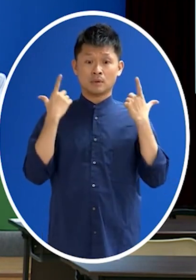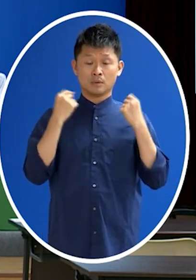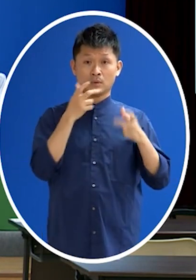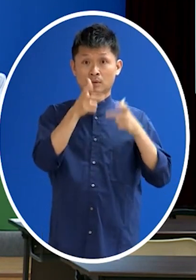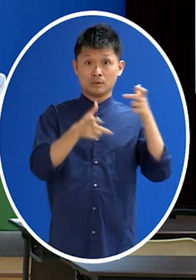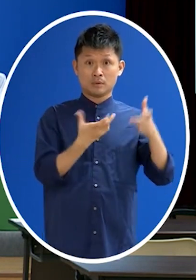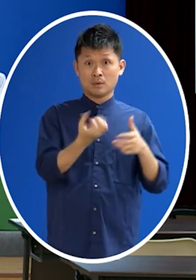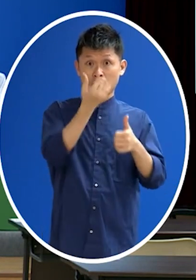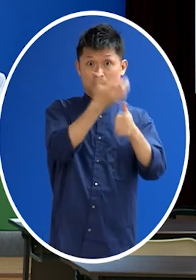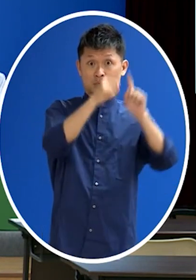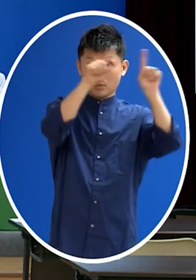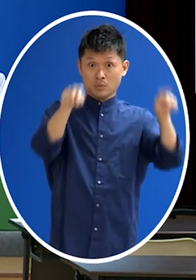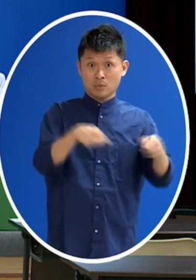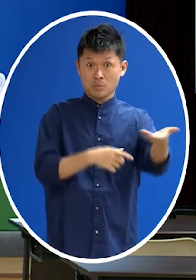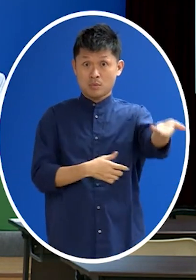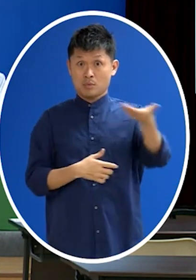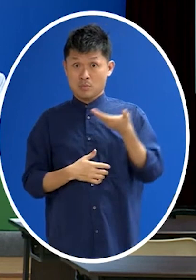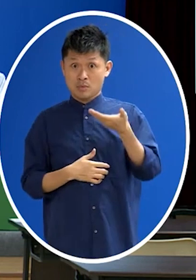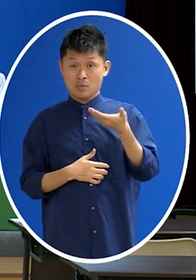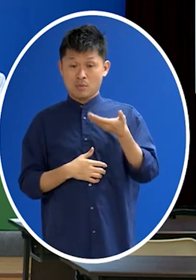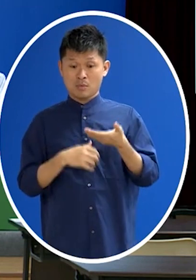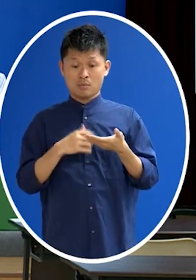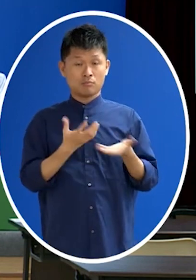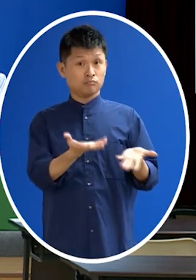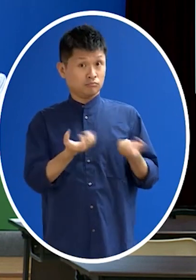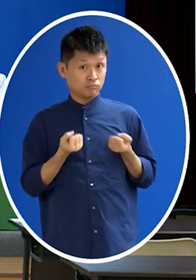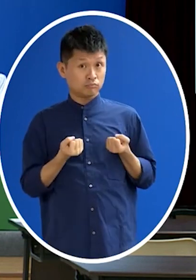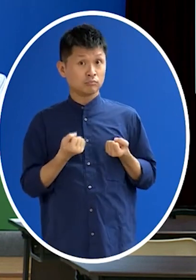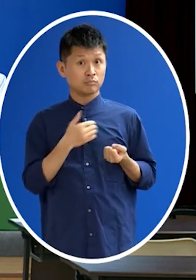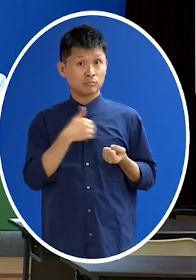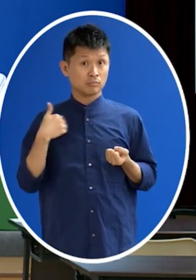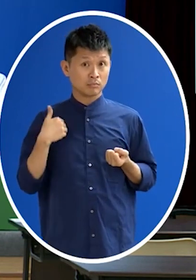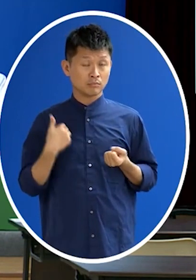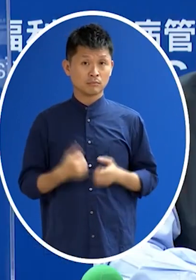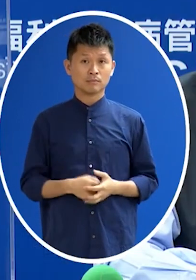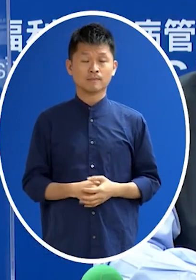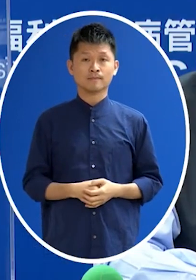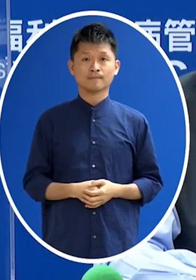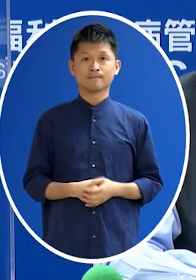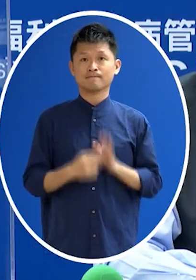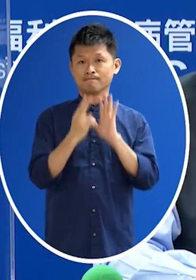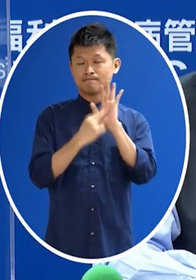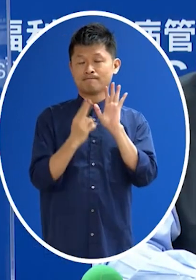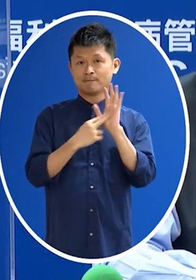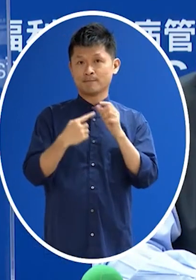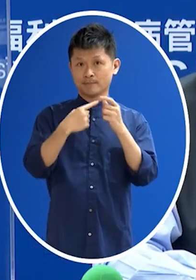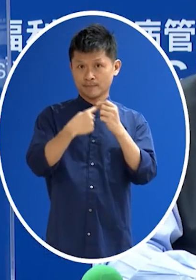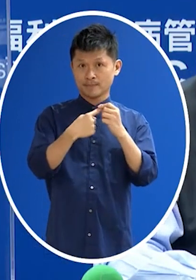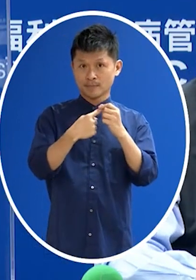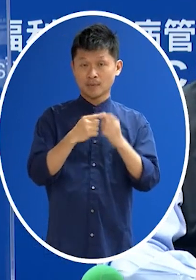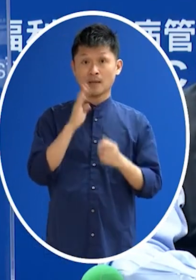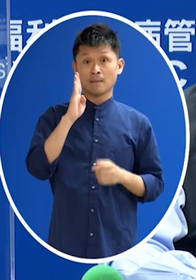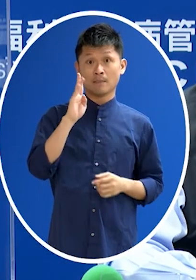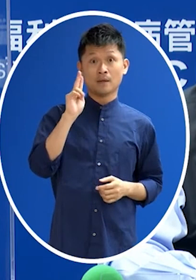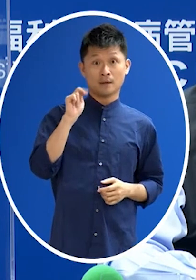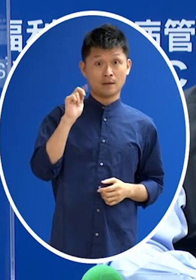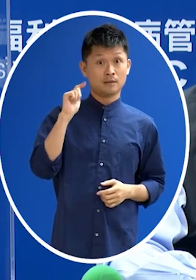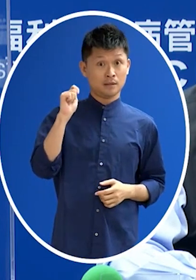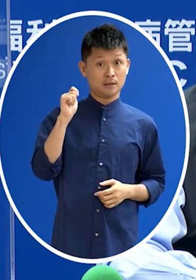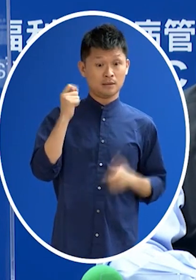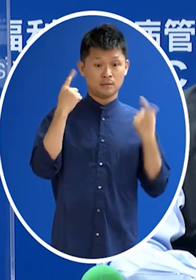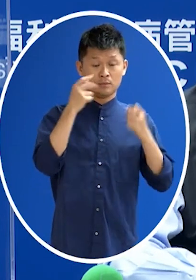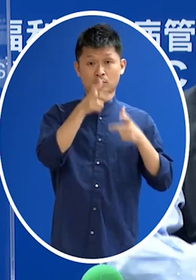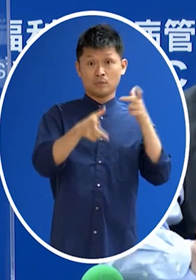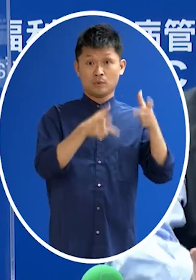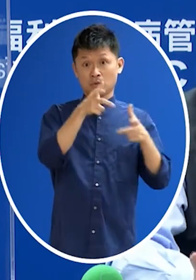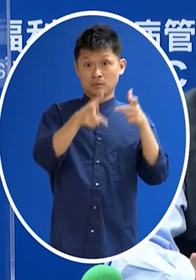那我们会接受这一张原厂授权书吗？以上，谢谢。 好，第一个看看就是 VNT 的嘛，哈，就原厂